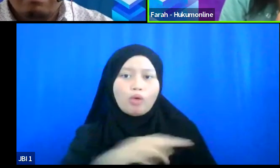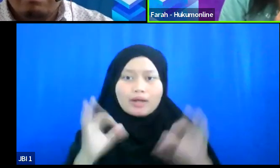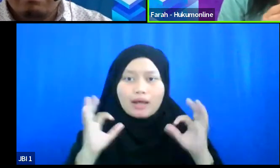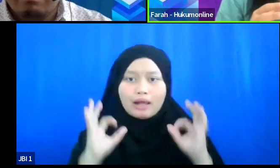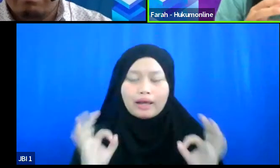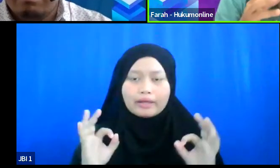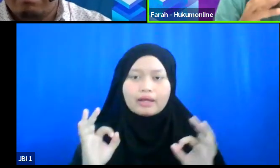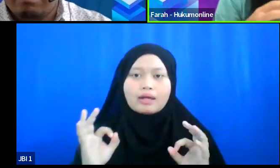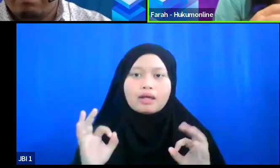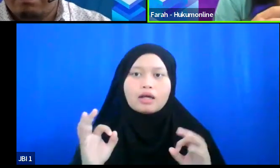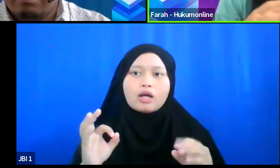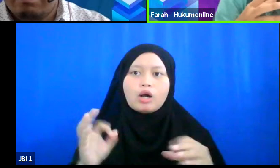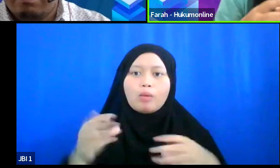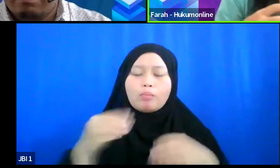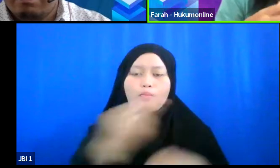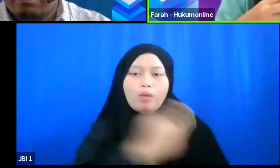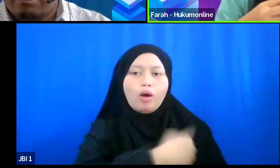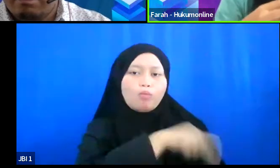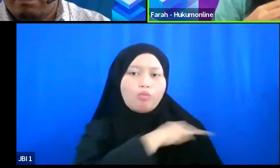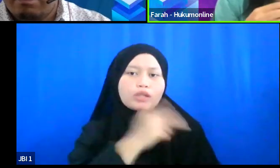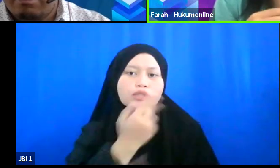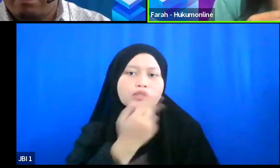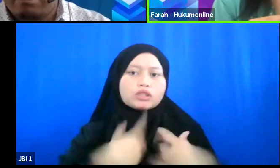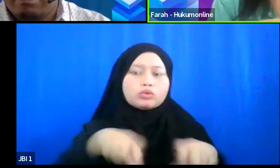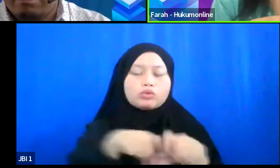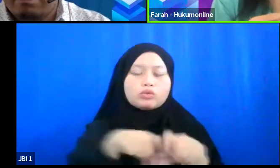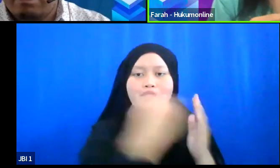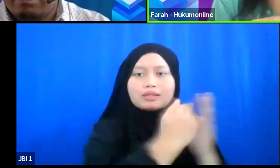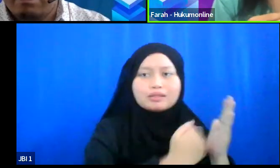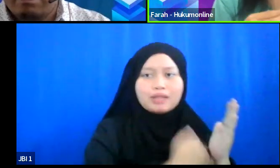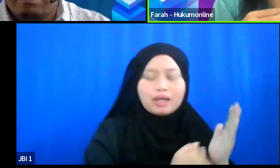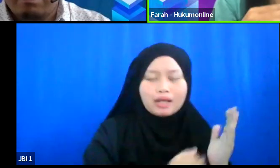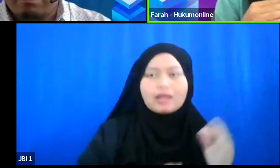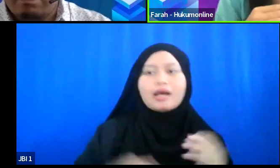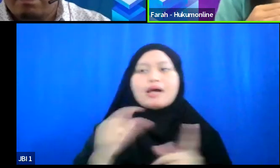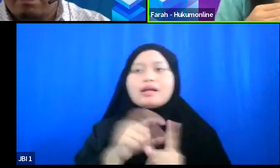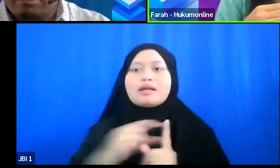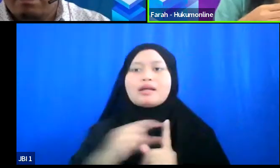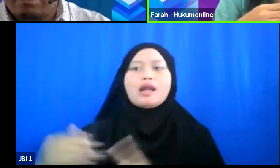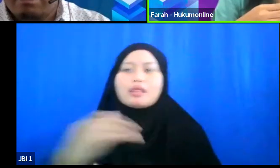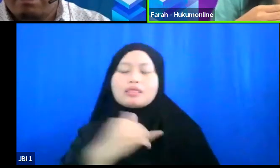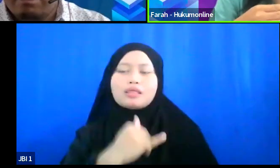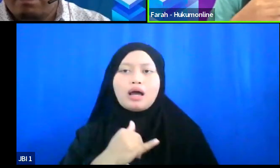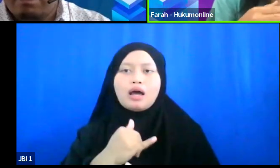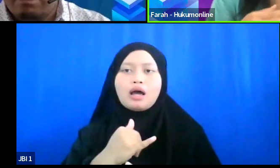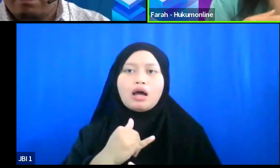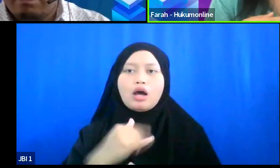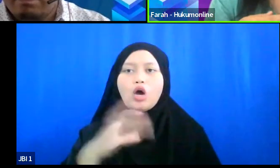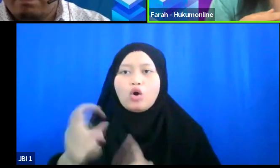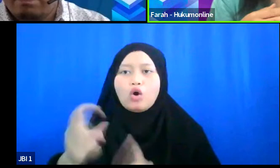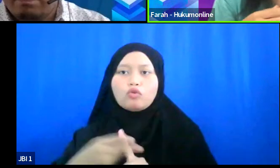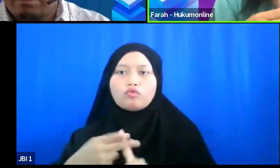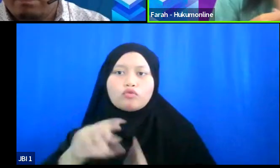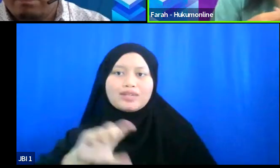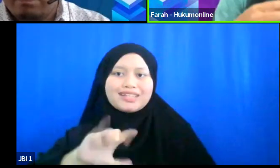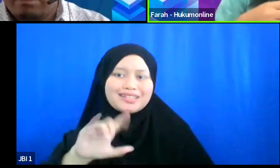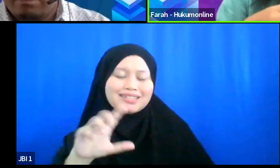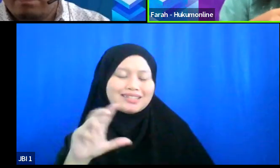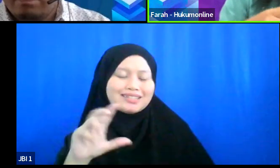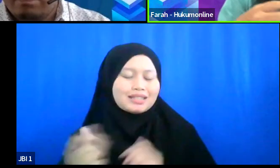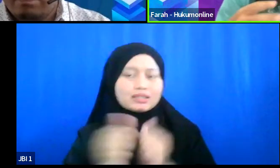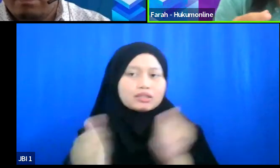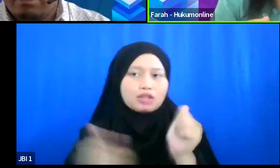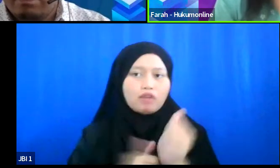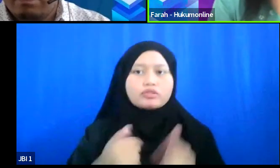kualifikasi yang memenuhi syarat bagi data protection officer situ penting saya teringat bacaan saya suatu bacaan